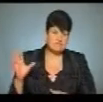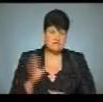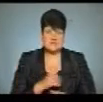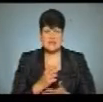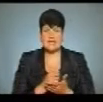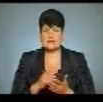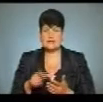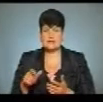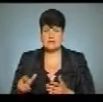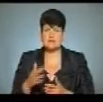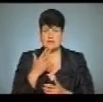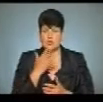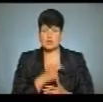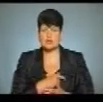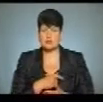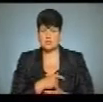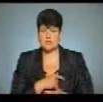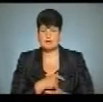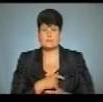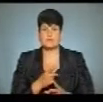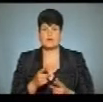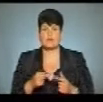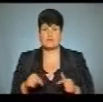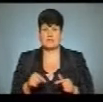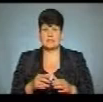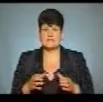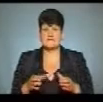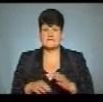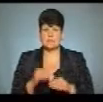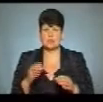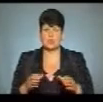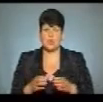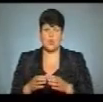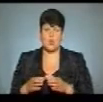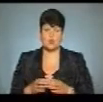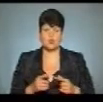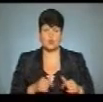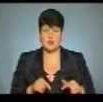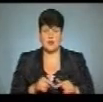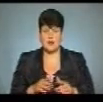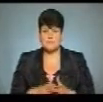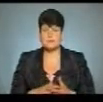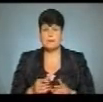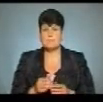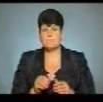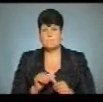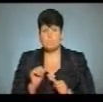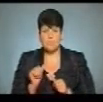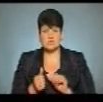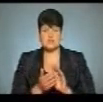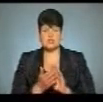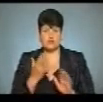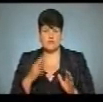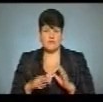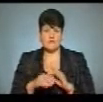в народні депутати в одномандатних виборчих округах, повідомив прес-секретар ЦВК Костянтин Хівренко. Позачергові вибори до Верховної